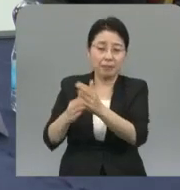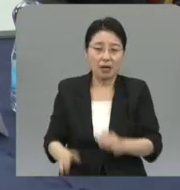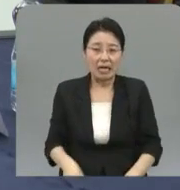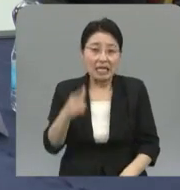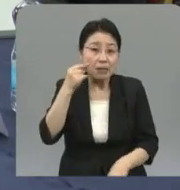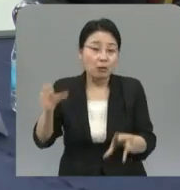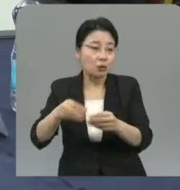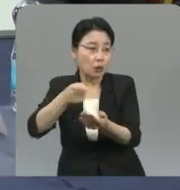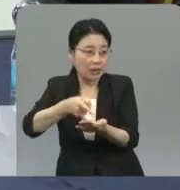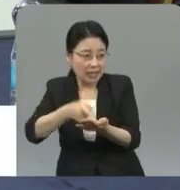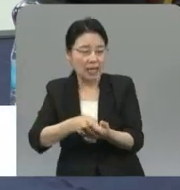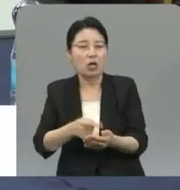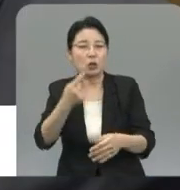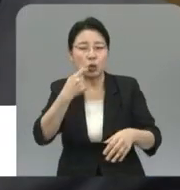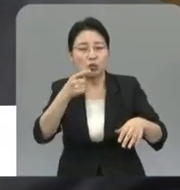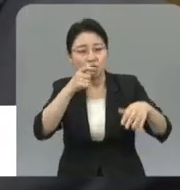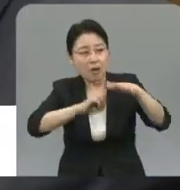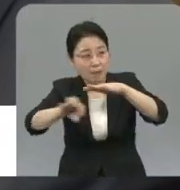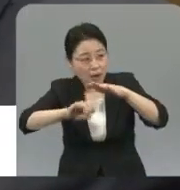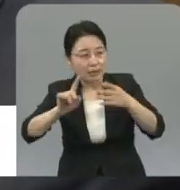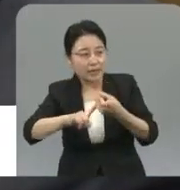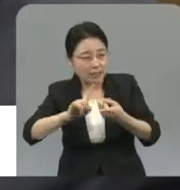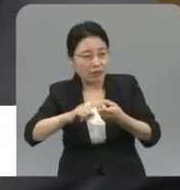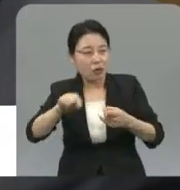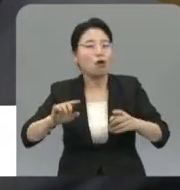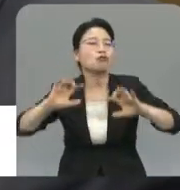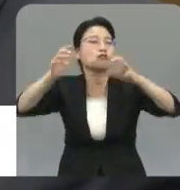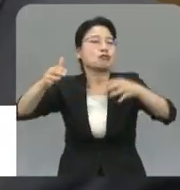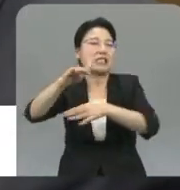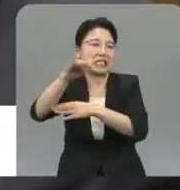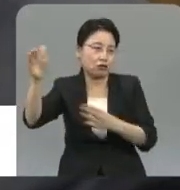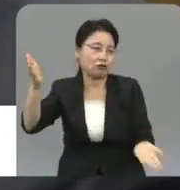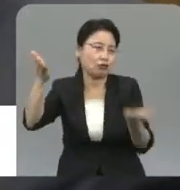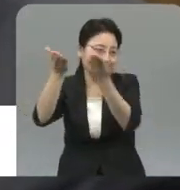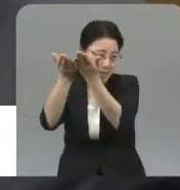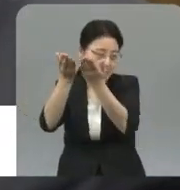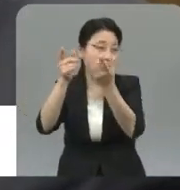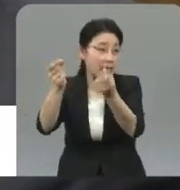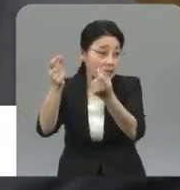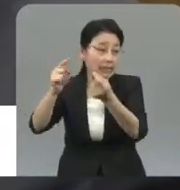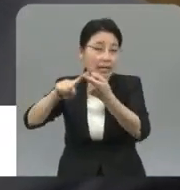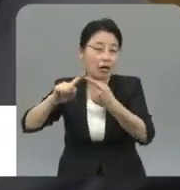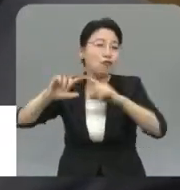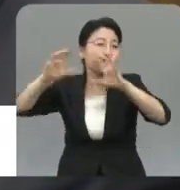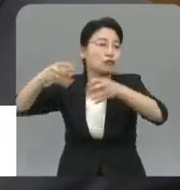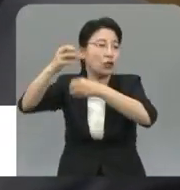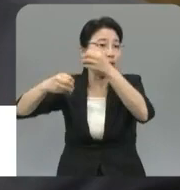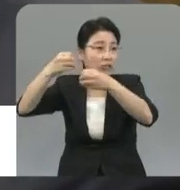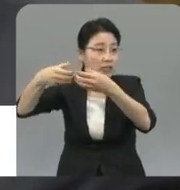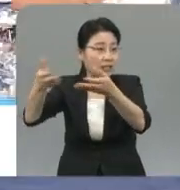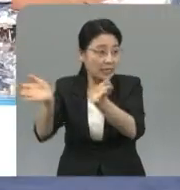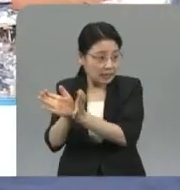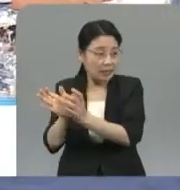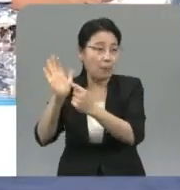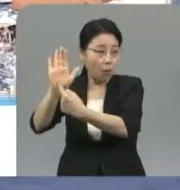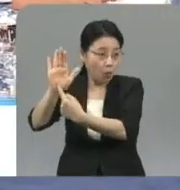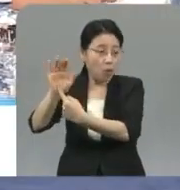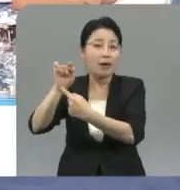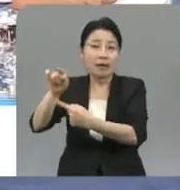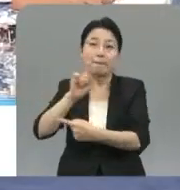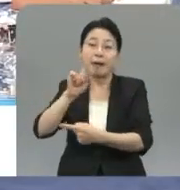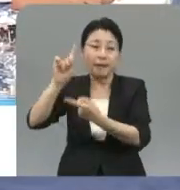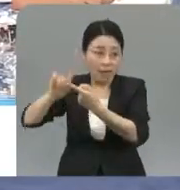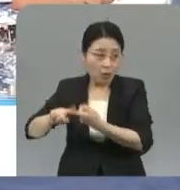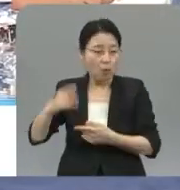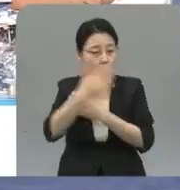keadaan darurat termasuk jika terdeteksi adanya zat radioaktif yang melebihi batas yang diizinkan dan untuk memperingati Soul